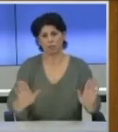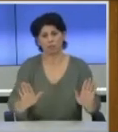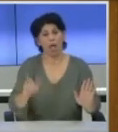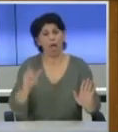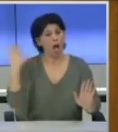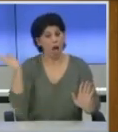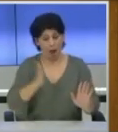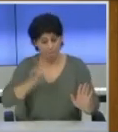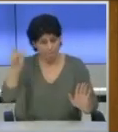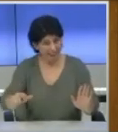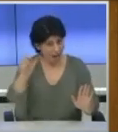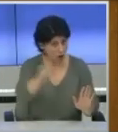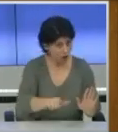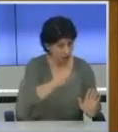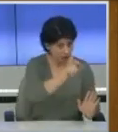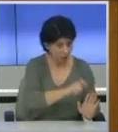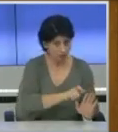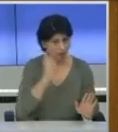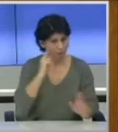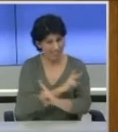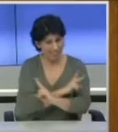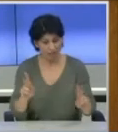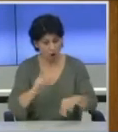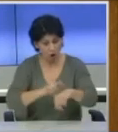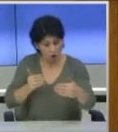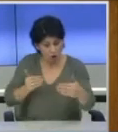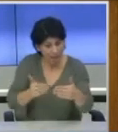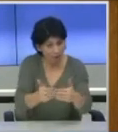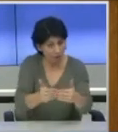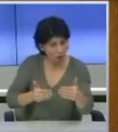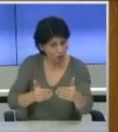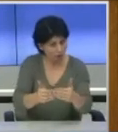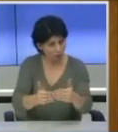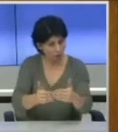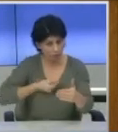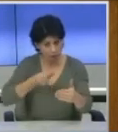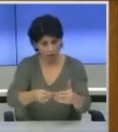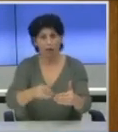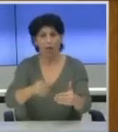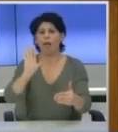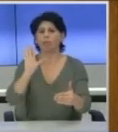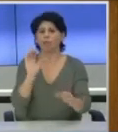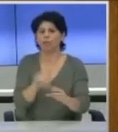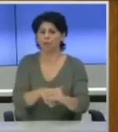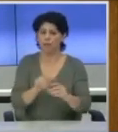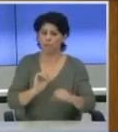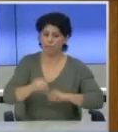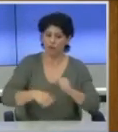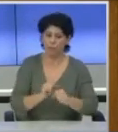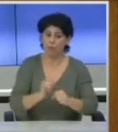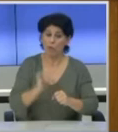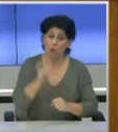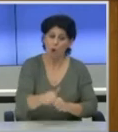αν οι ίδιοι οι παράγοντες, και νομίζω ήμουν πολύ ξεκάθαρος στη χρονική διορία την οποία έδωσα, δεν συμμετέχουν σε αυτή την